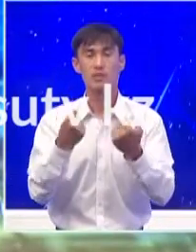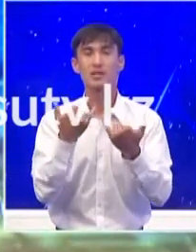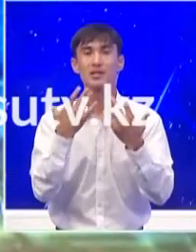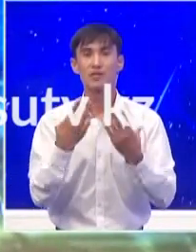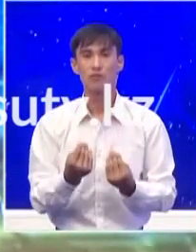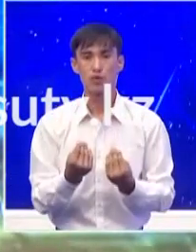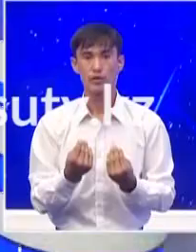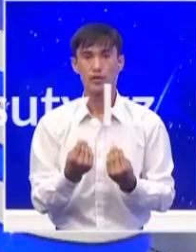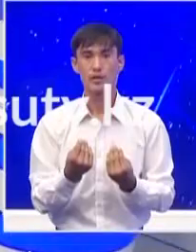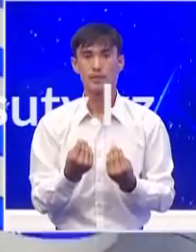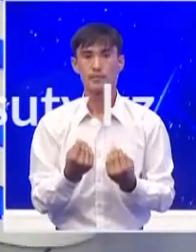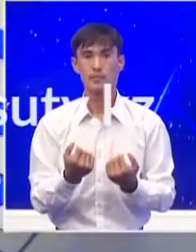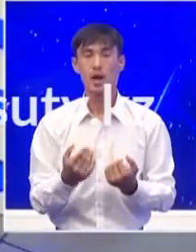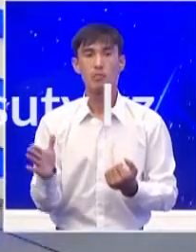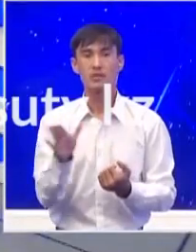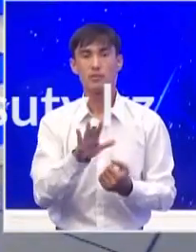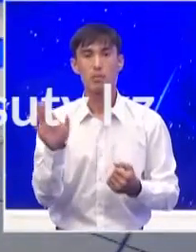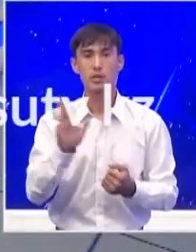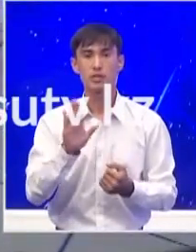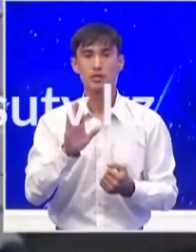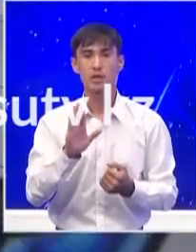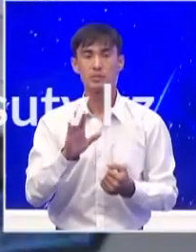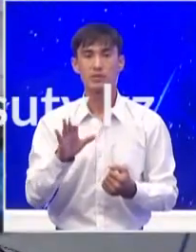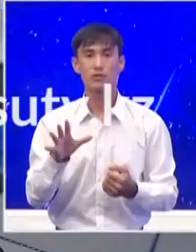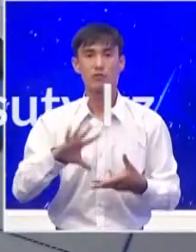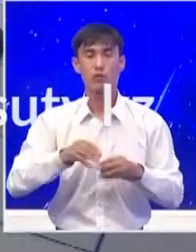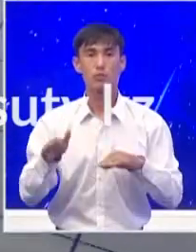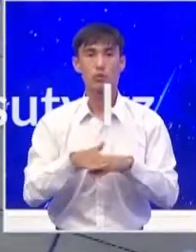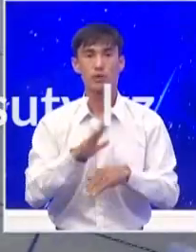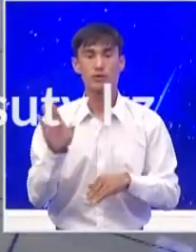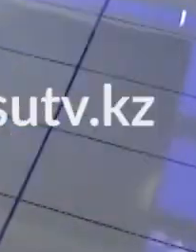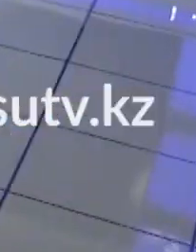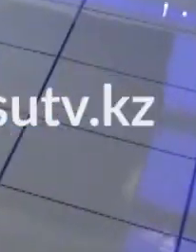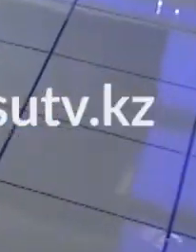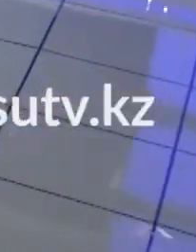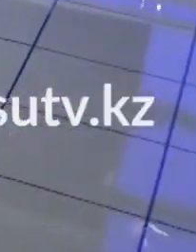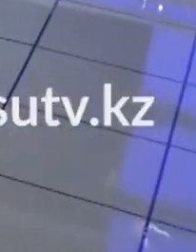картина на сегодня а мы с вами прощаемся всего доброго до свидания